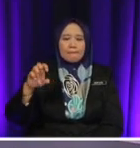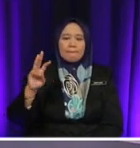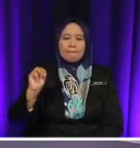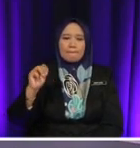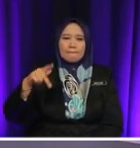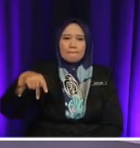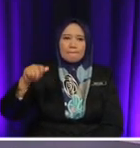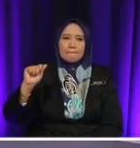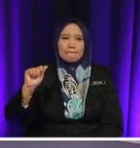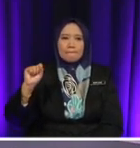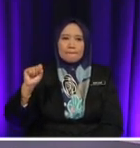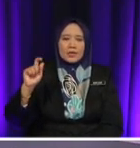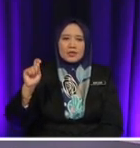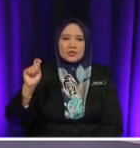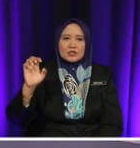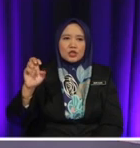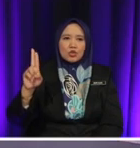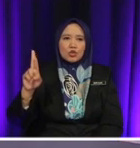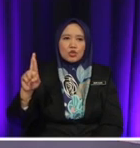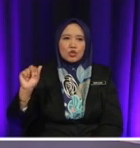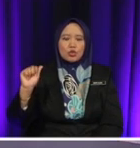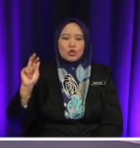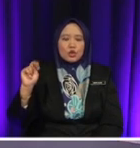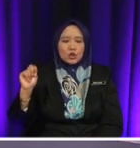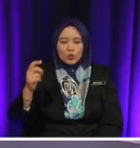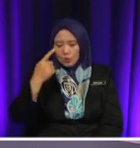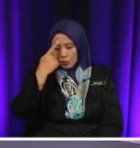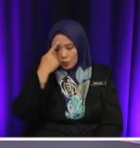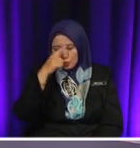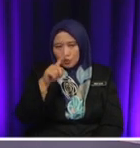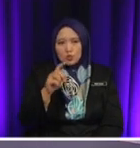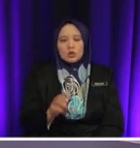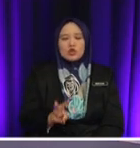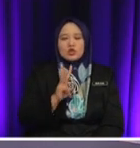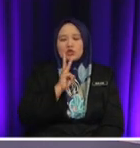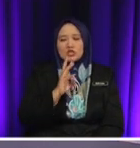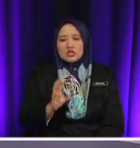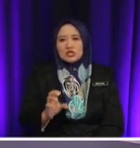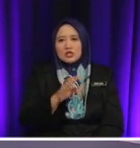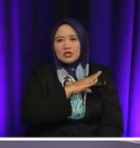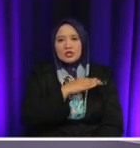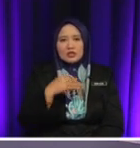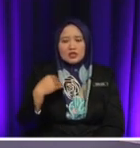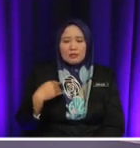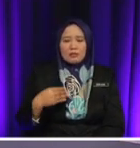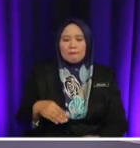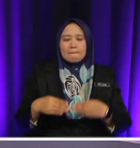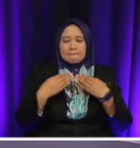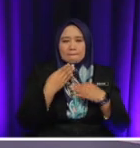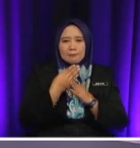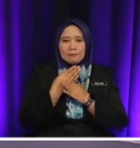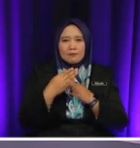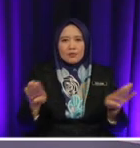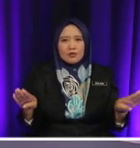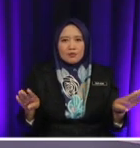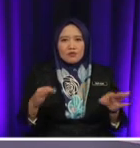jenis cecair susu untuk memastikan bahawa bebas daripada mikroorganisma daripada untuk